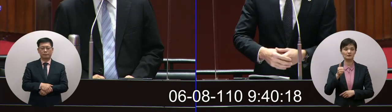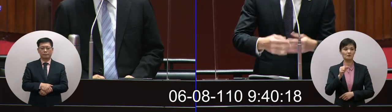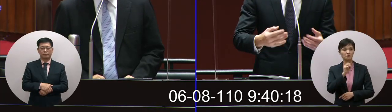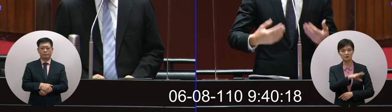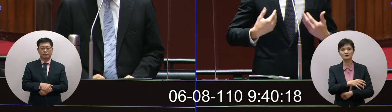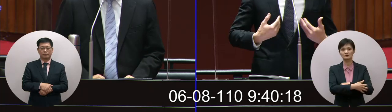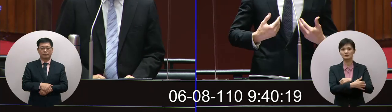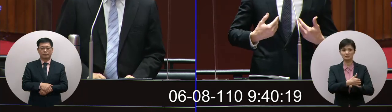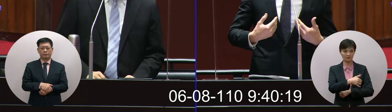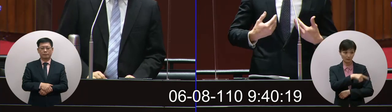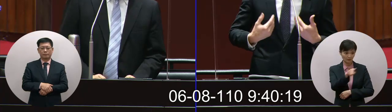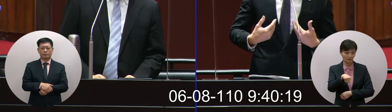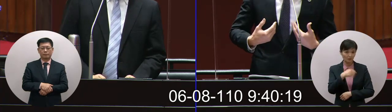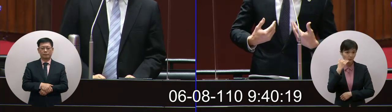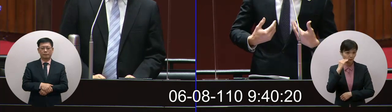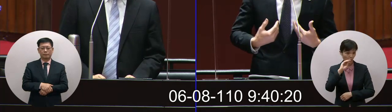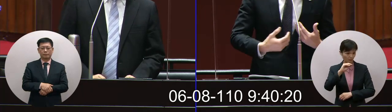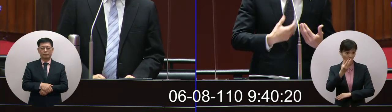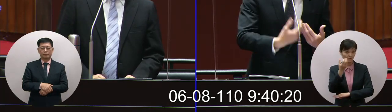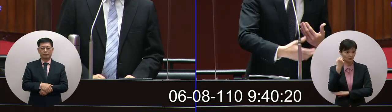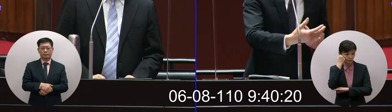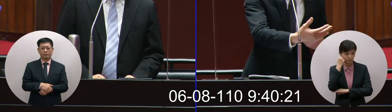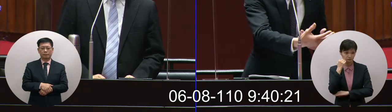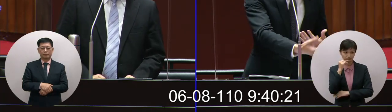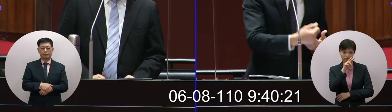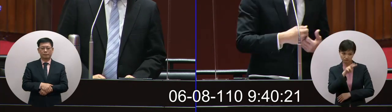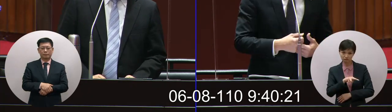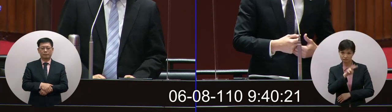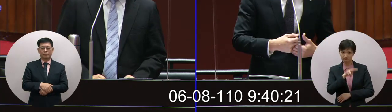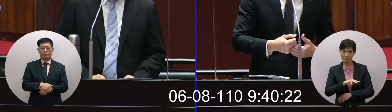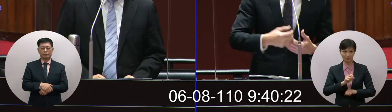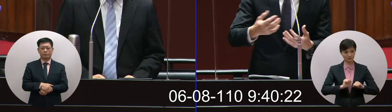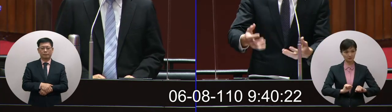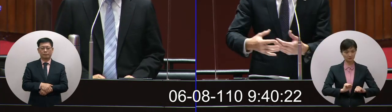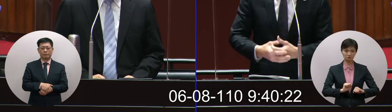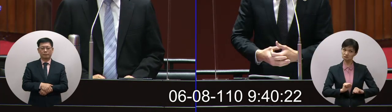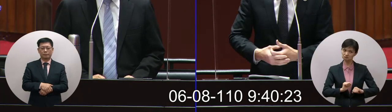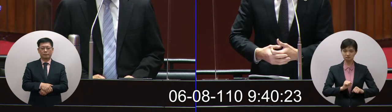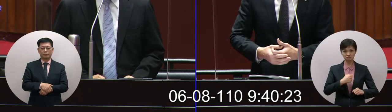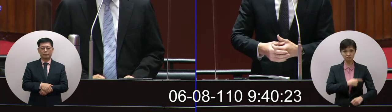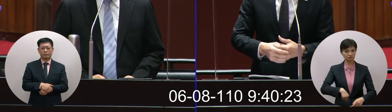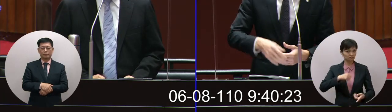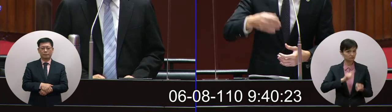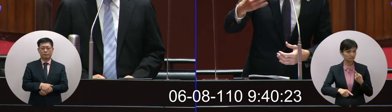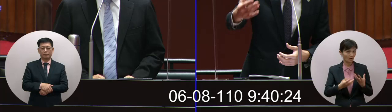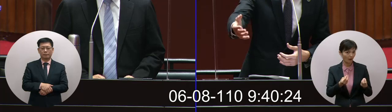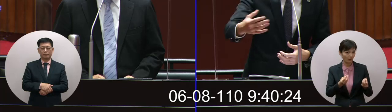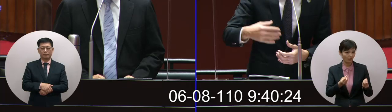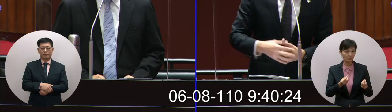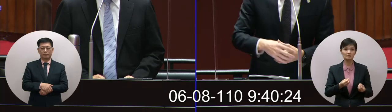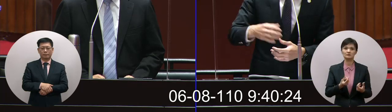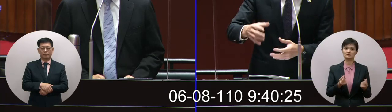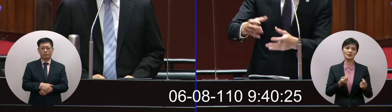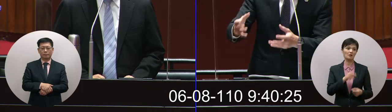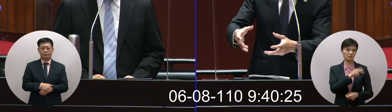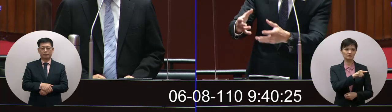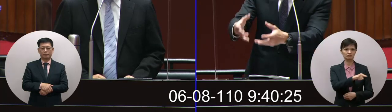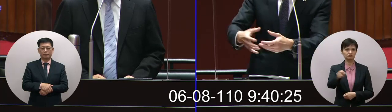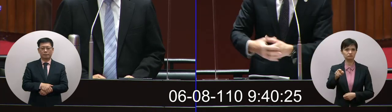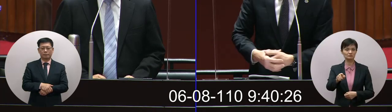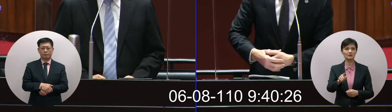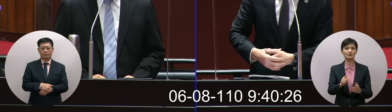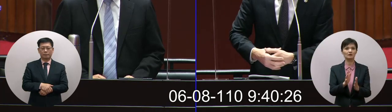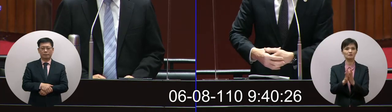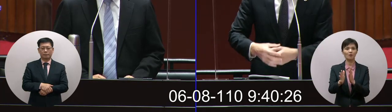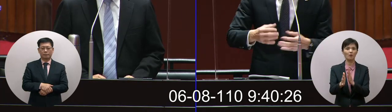工，伊身体好，好势好势，吼，好势好势，佫足健康的，嘛无啥物症头。啊，叫伊嘛爱去排队，佮大家群聚，